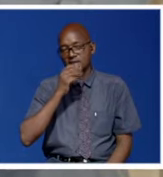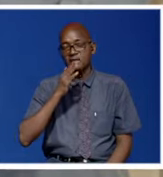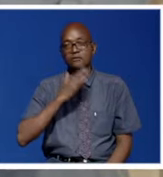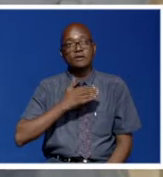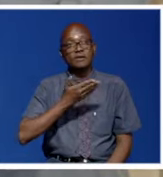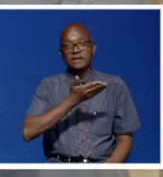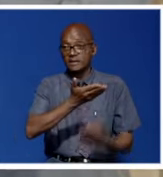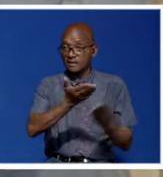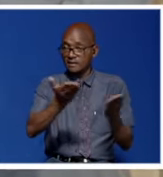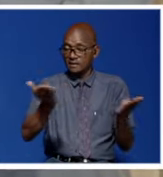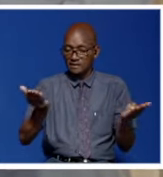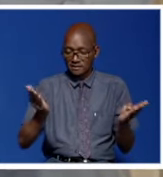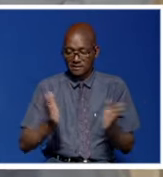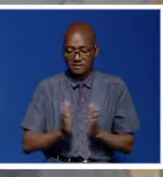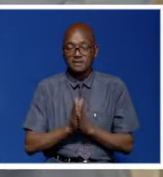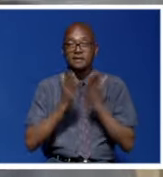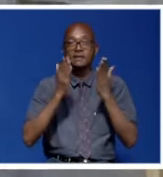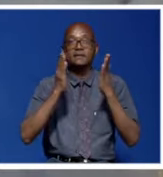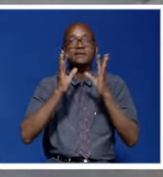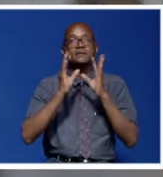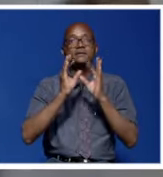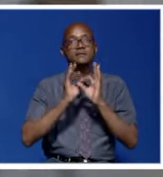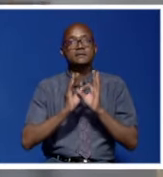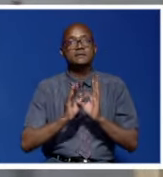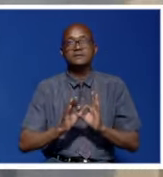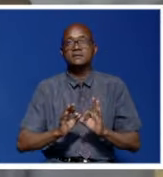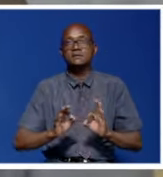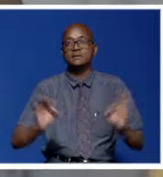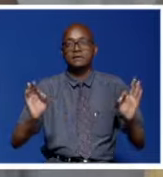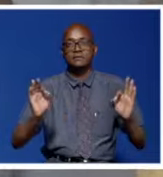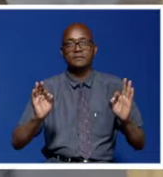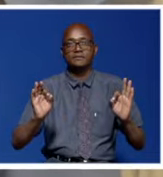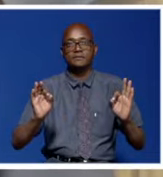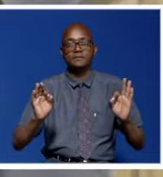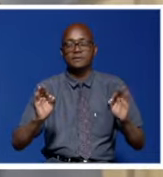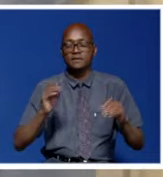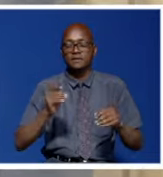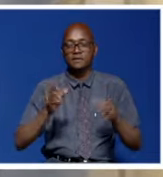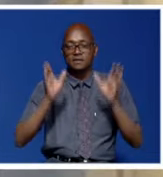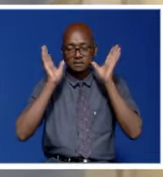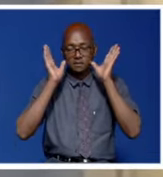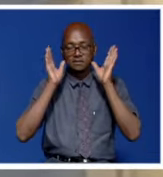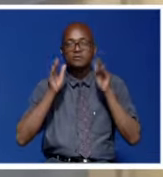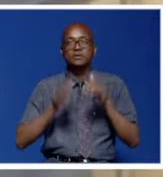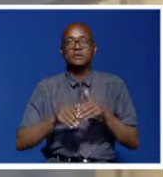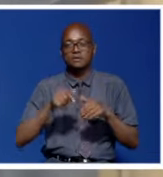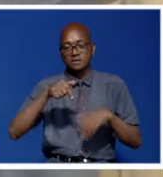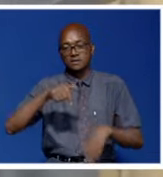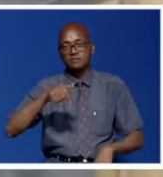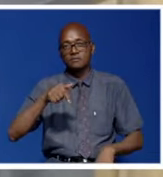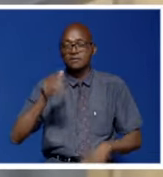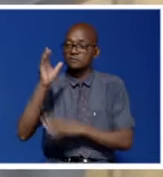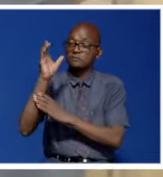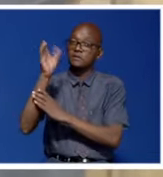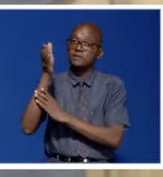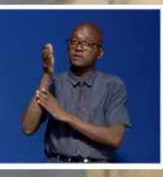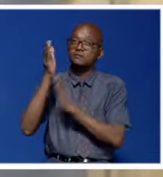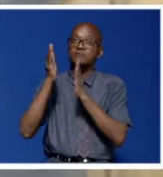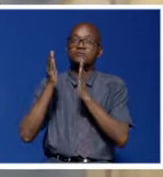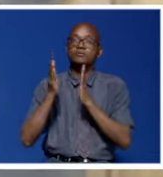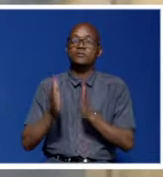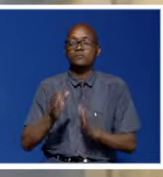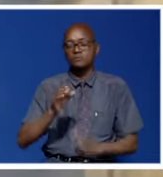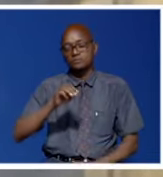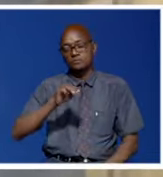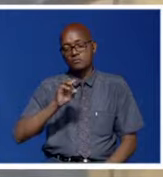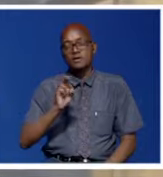Niwatakie idi jema, wa kullu amin wa antum bi khair. Idi itaswaliwa hapa katika msikiti mkuu wa Muhammad